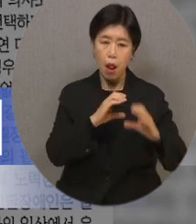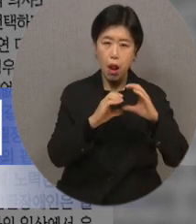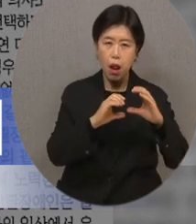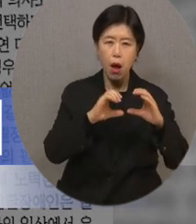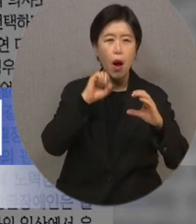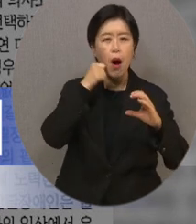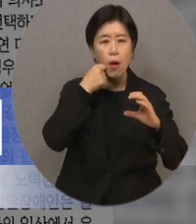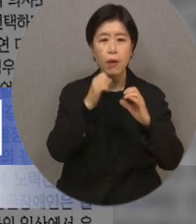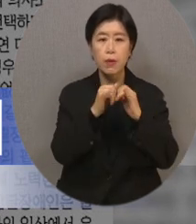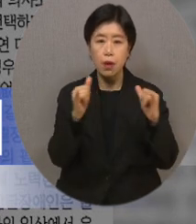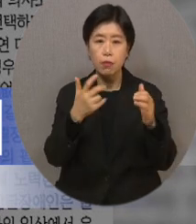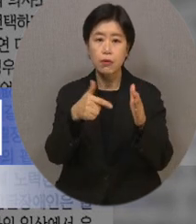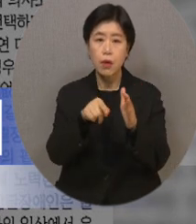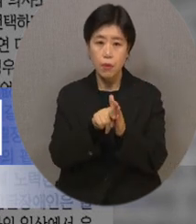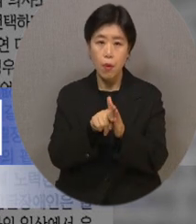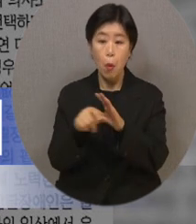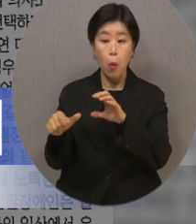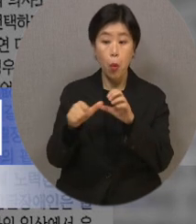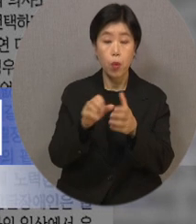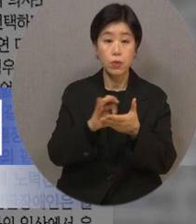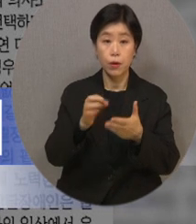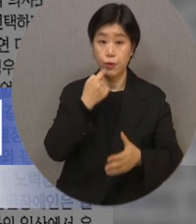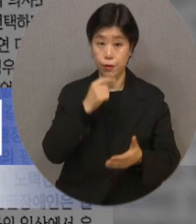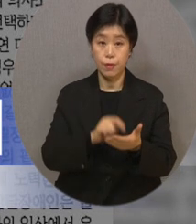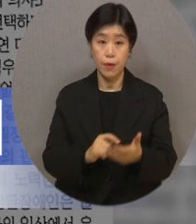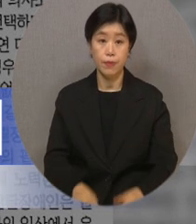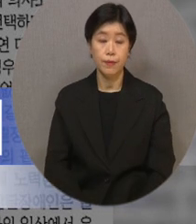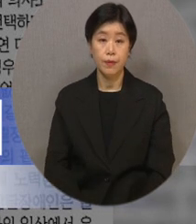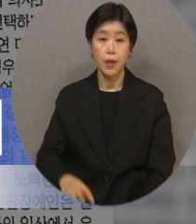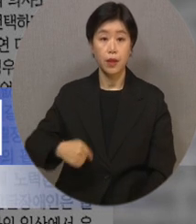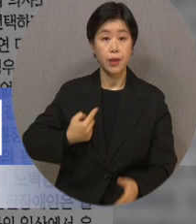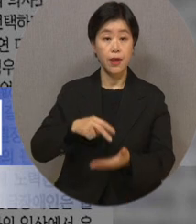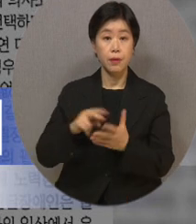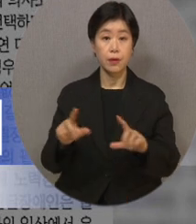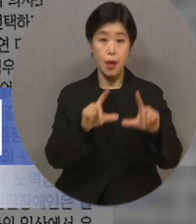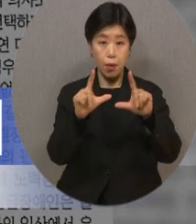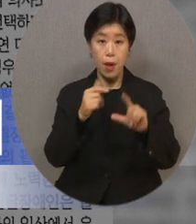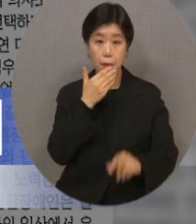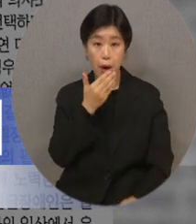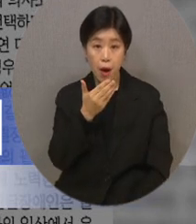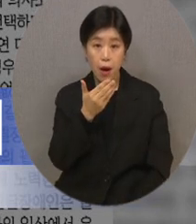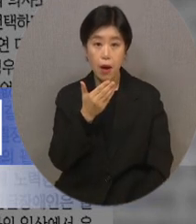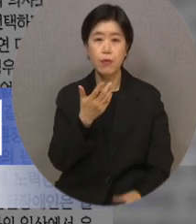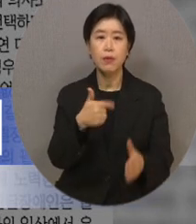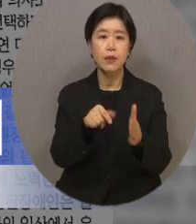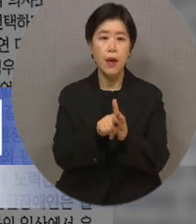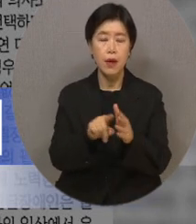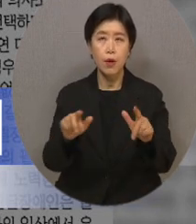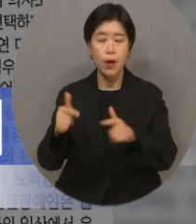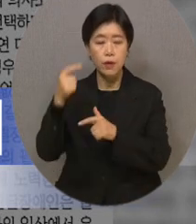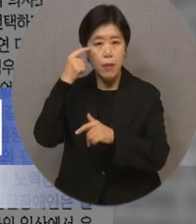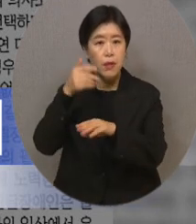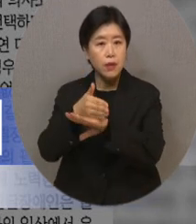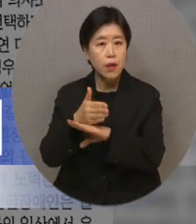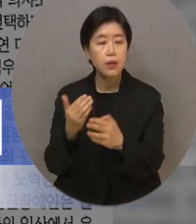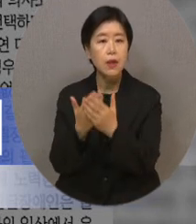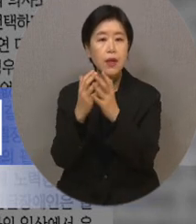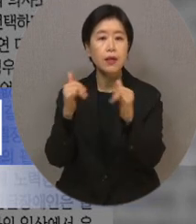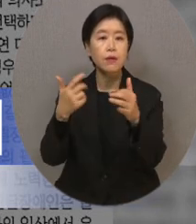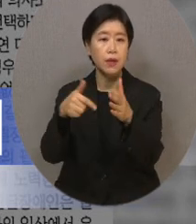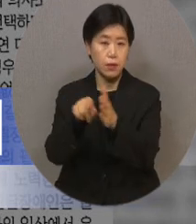유용하게 사용할 수 있다고 합니다 특히 자립 생활하는 발달 장애인이 필요한 순간에 쉽게 도움을 요청할 수